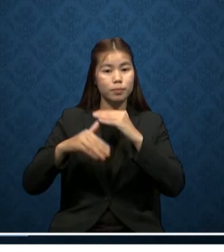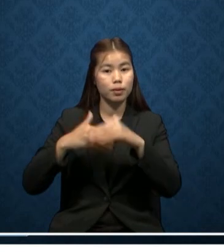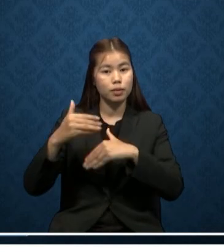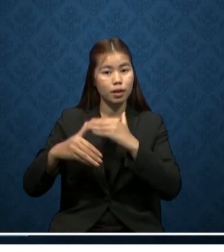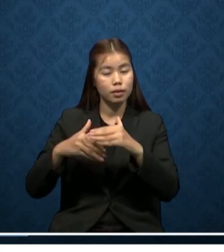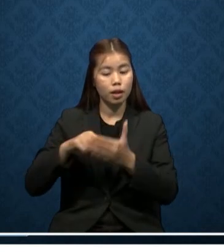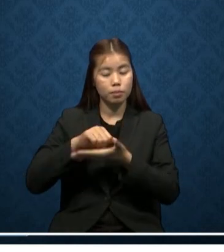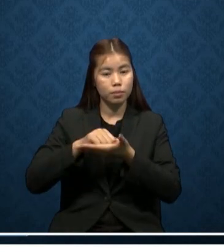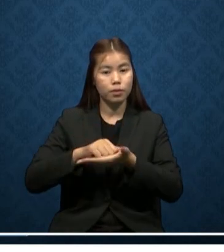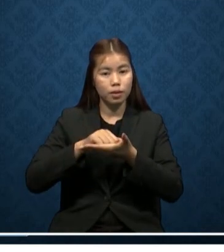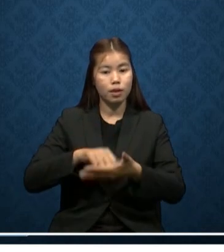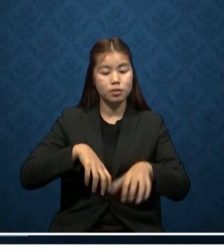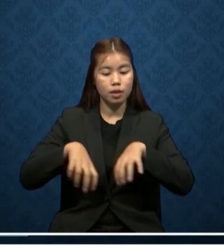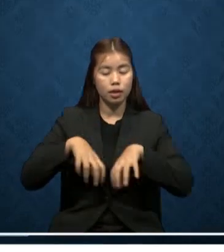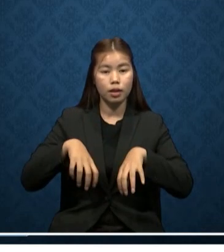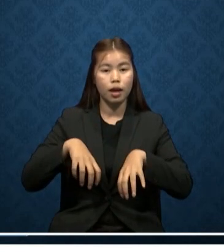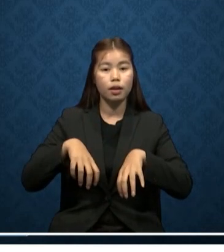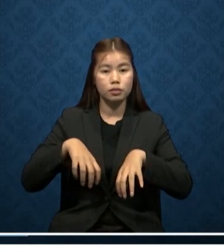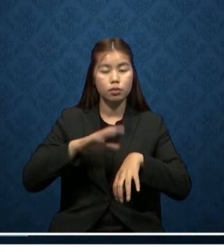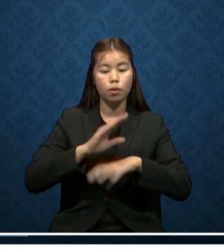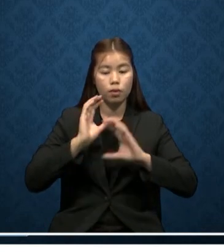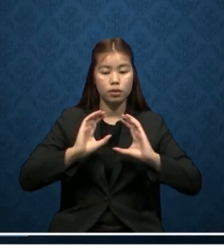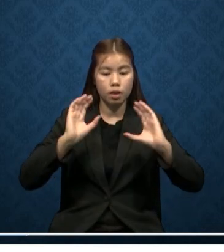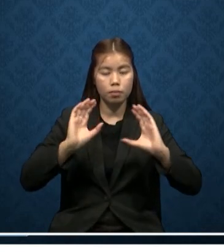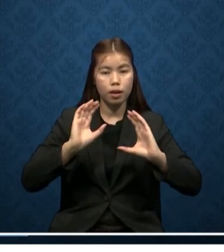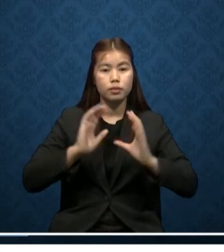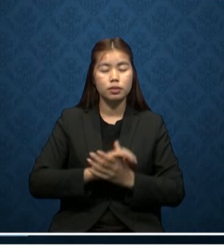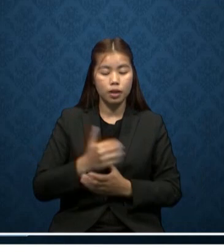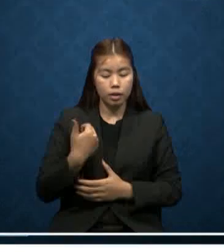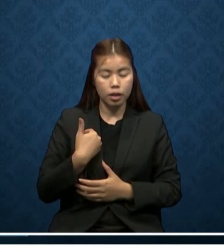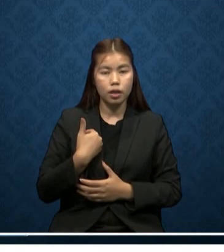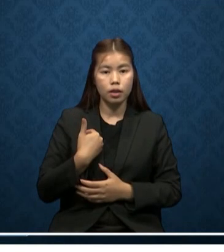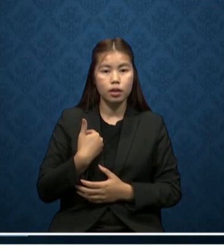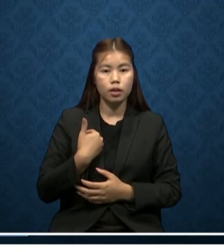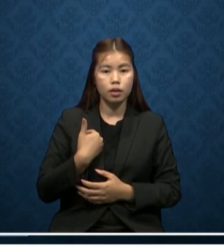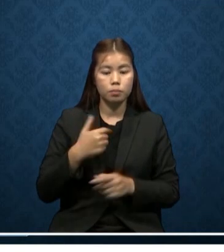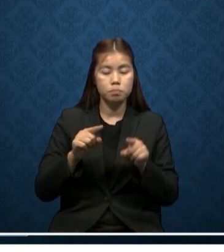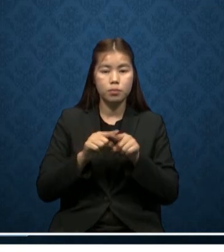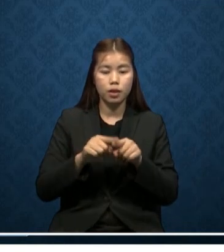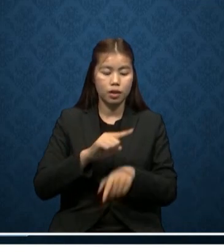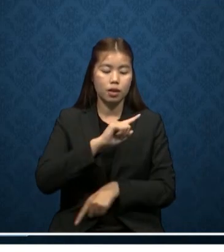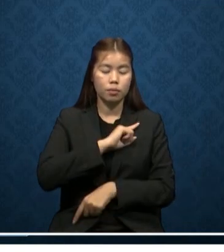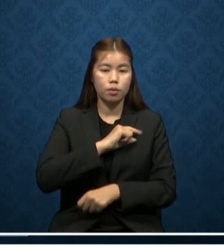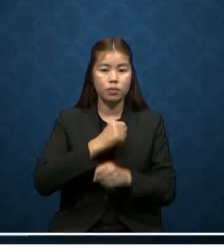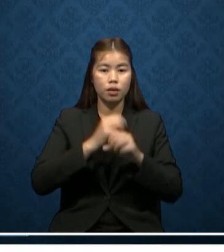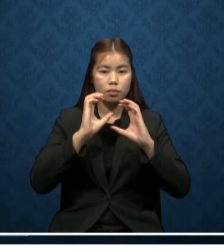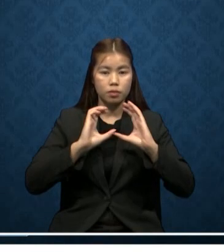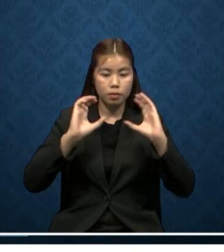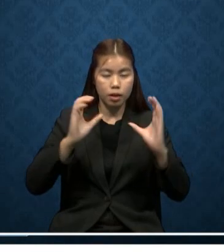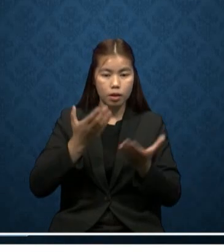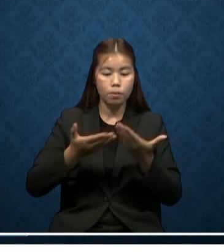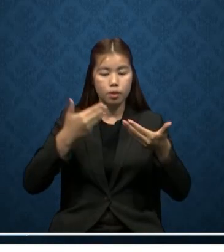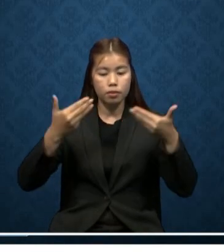บริหารจัดการภาครัฐเพื่ออนาคตนะครับนะซึ่งมันจะรวมในเรื่องการปรับบทบาทภาครัฐการไถ่โอน